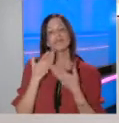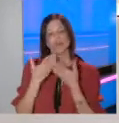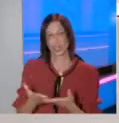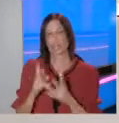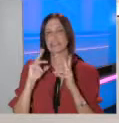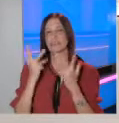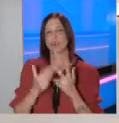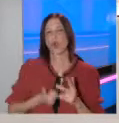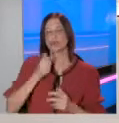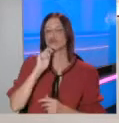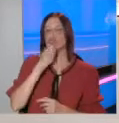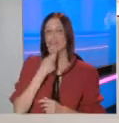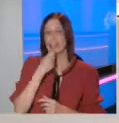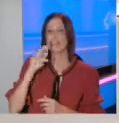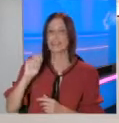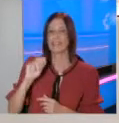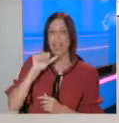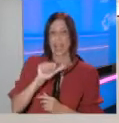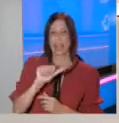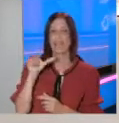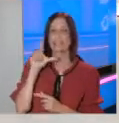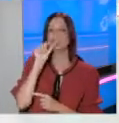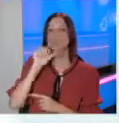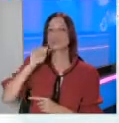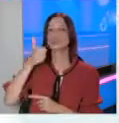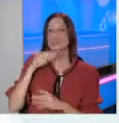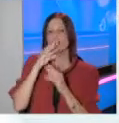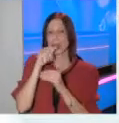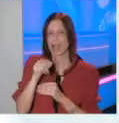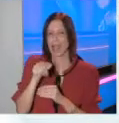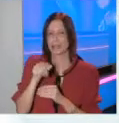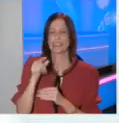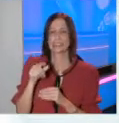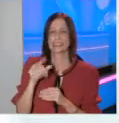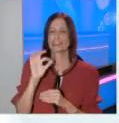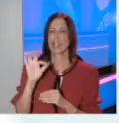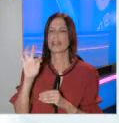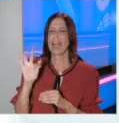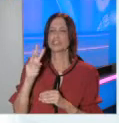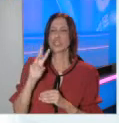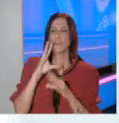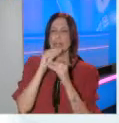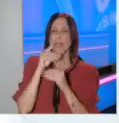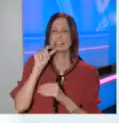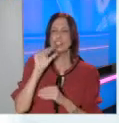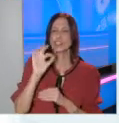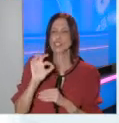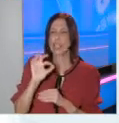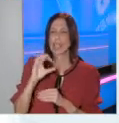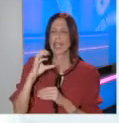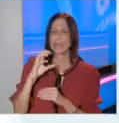ציבור, ראש השב"כ נדב ארגמן, והנה הציוץ הראשון שאנחנו נתייחס אליו, הוא ציוץ של טל שניידר שמתייחסת לציוץ של כרמלה